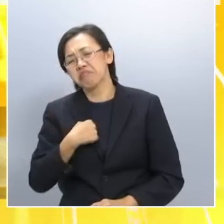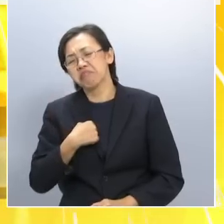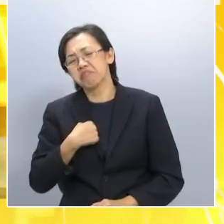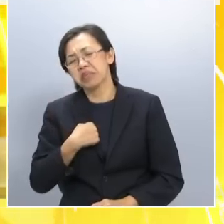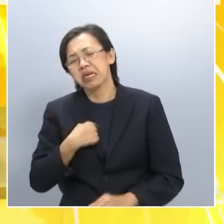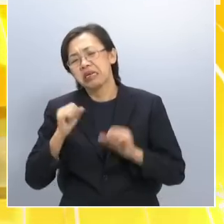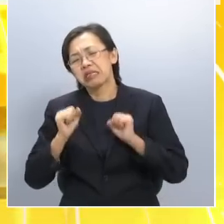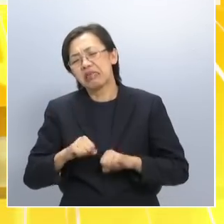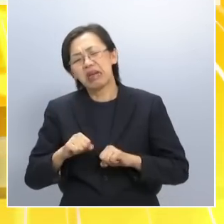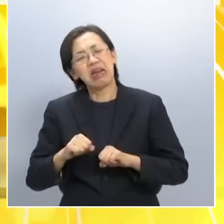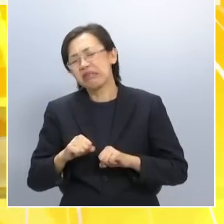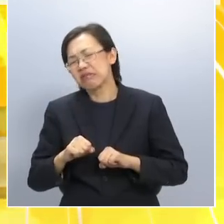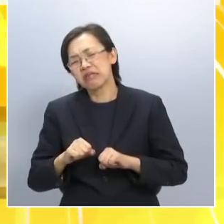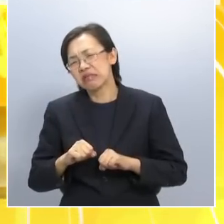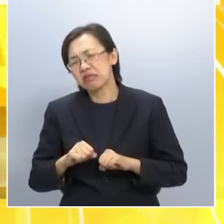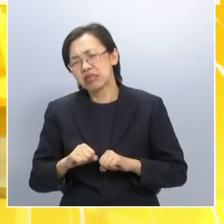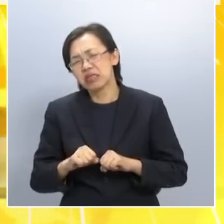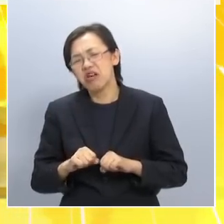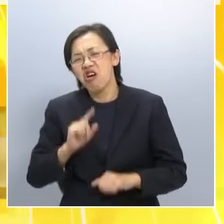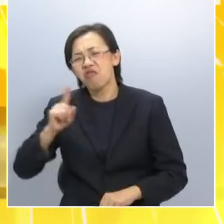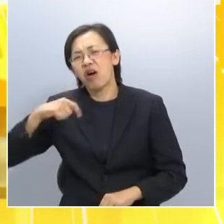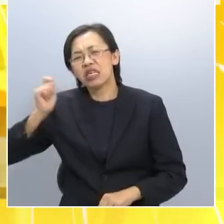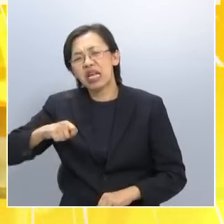องนักกฎหมายคดีนี้สู้คดียาก